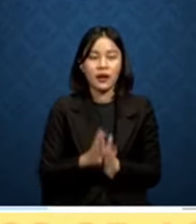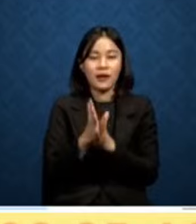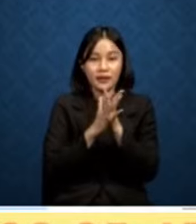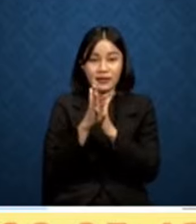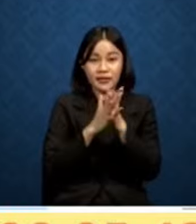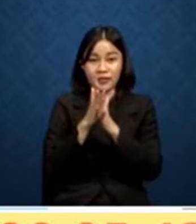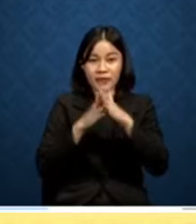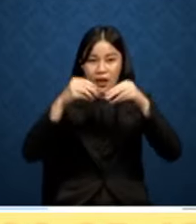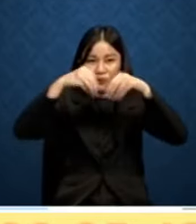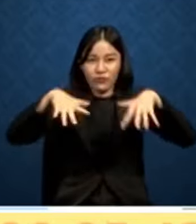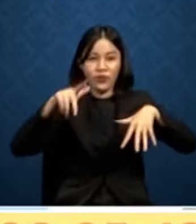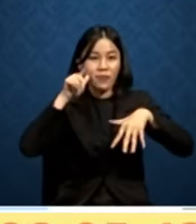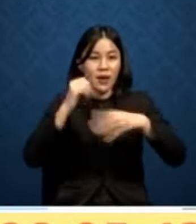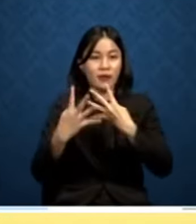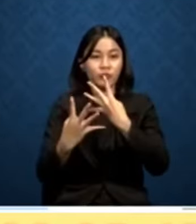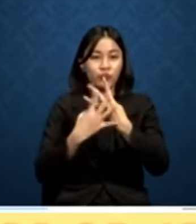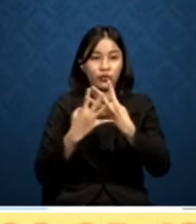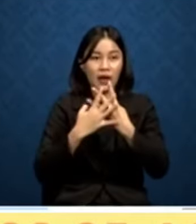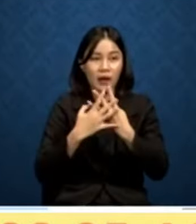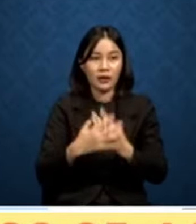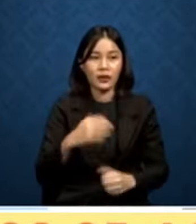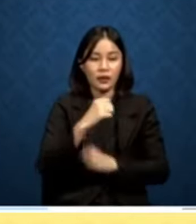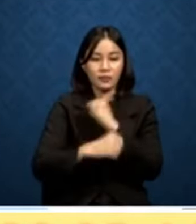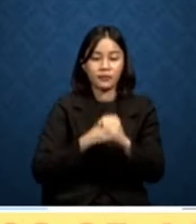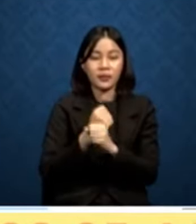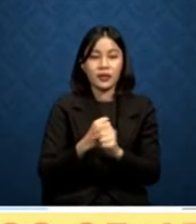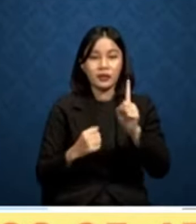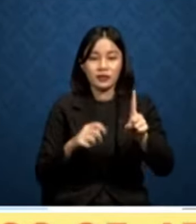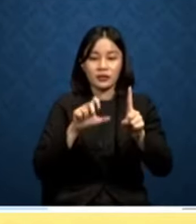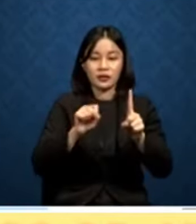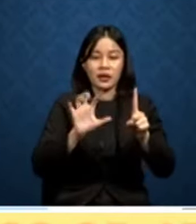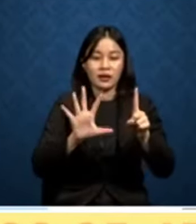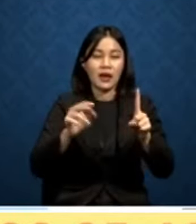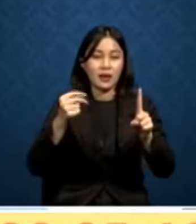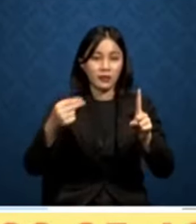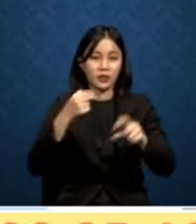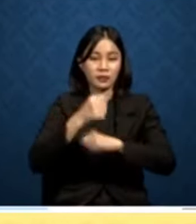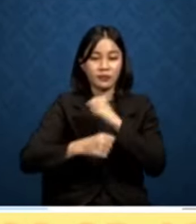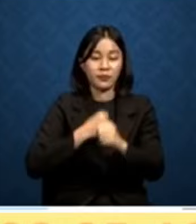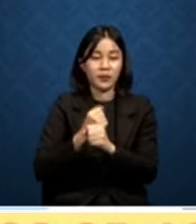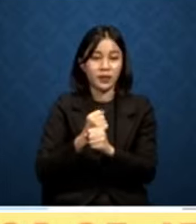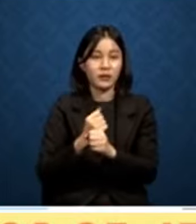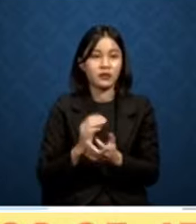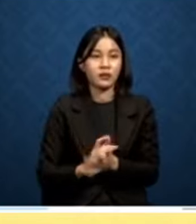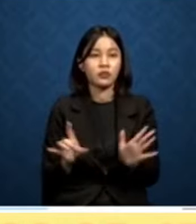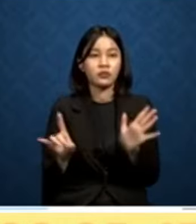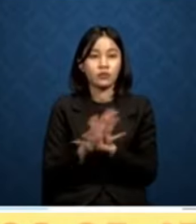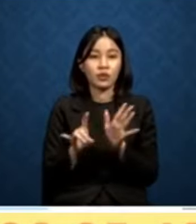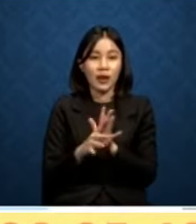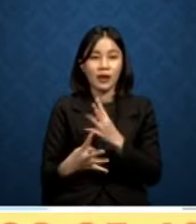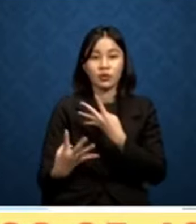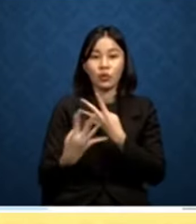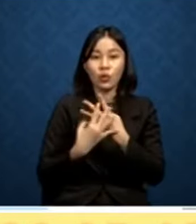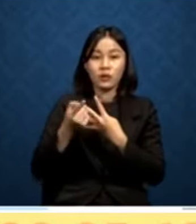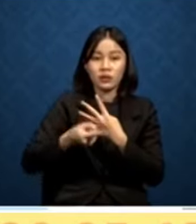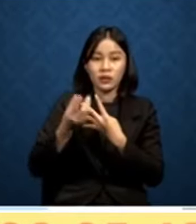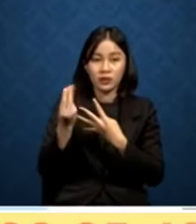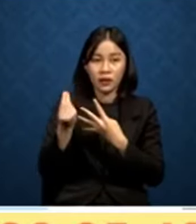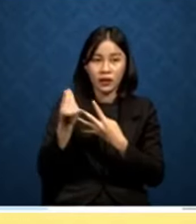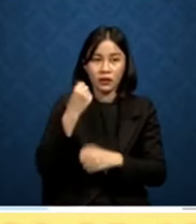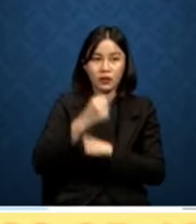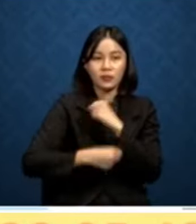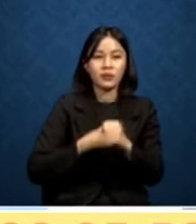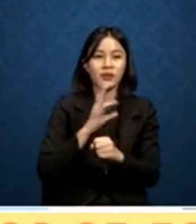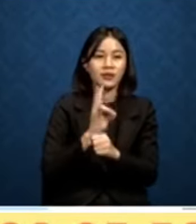ถูกตัดสินจำคุก1,505 ปีสุดท้ายติดจริง 7